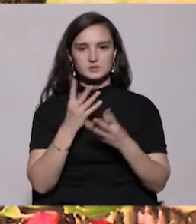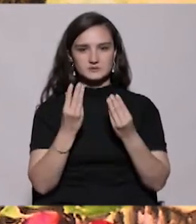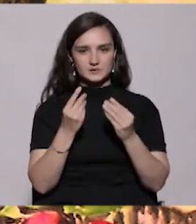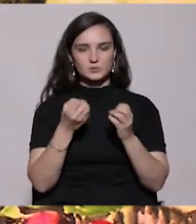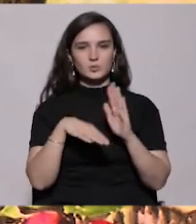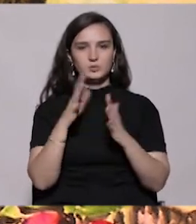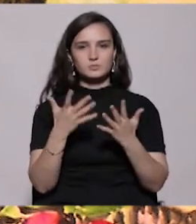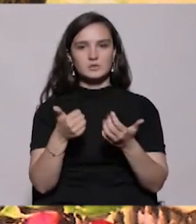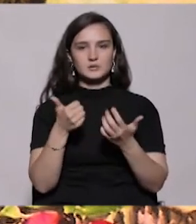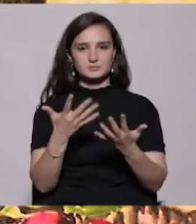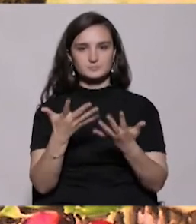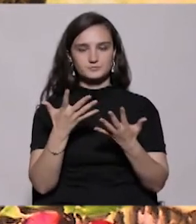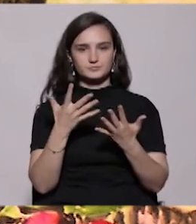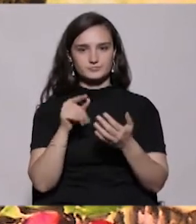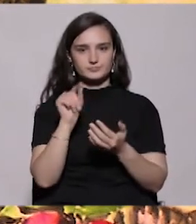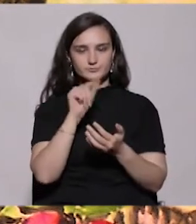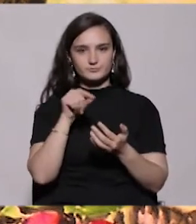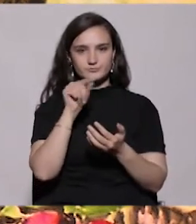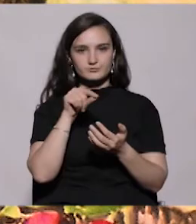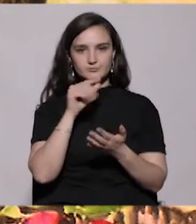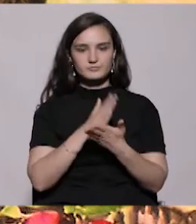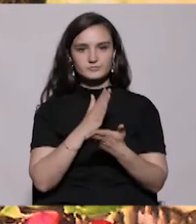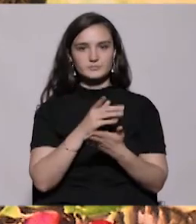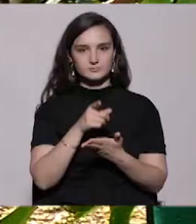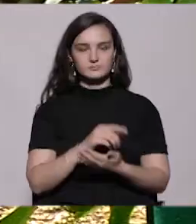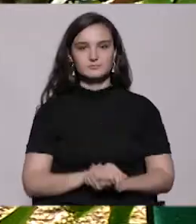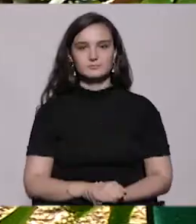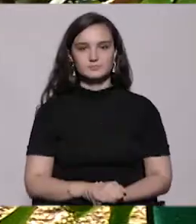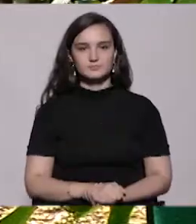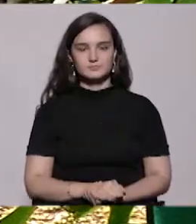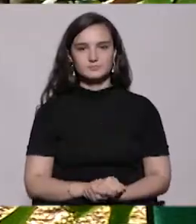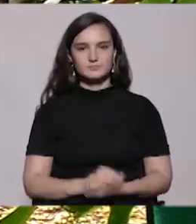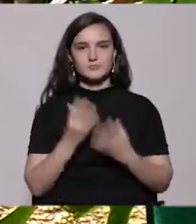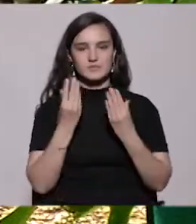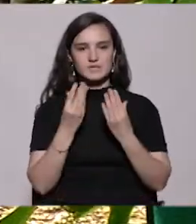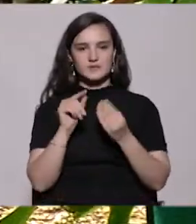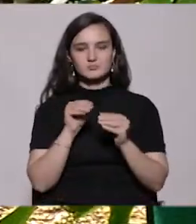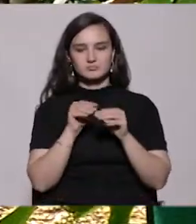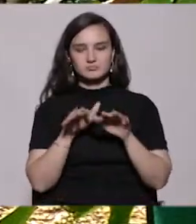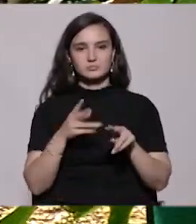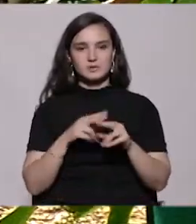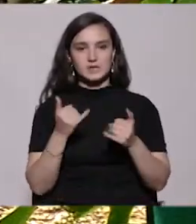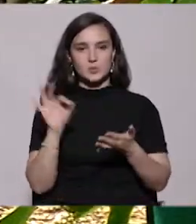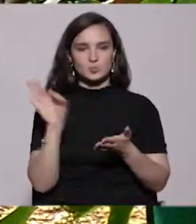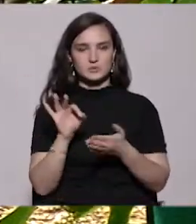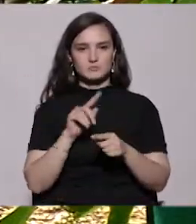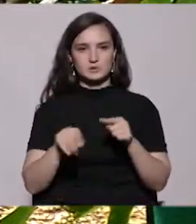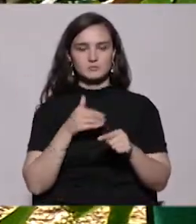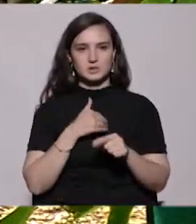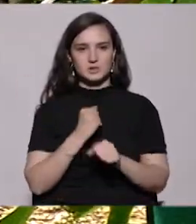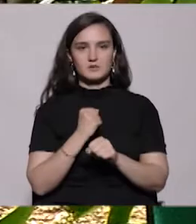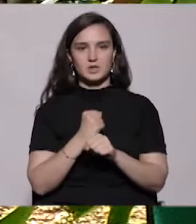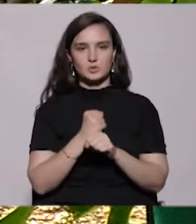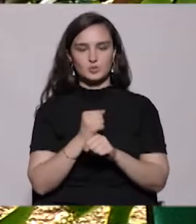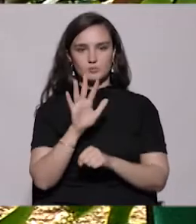და კარგად. აი აკვარელს აქ კიდევ ეს თვისება, ხო? სველზე რო ისხენთება და ეხა უცფათ მინდა